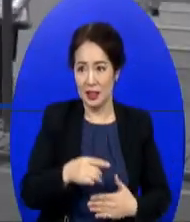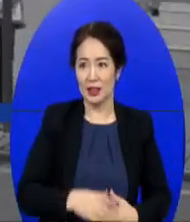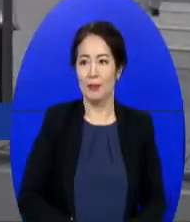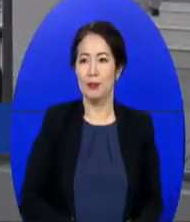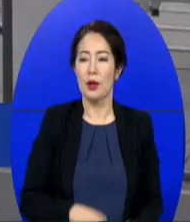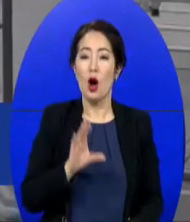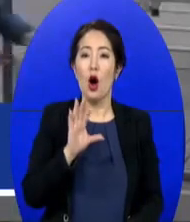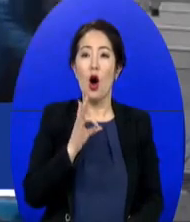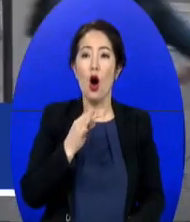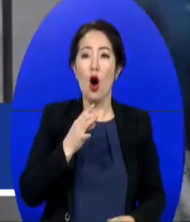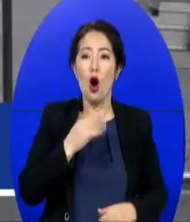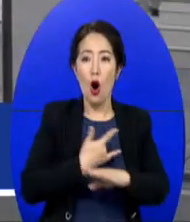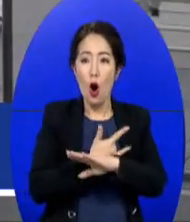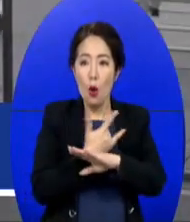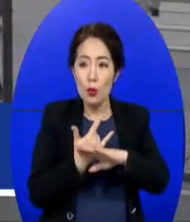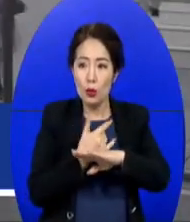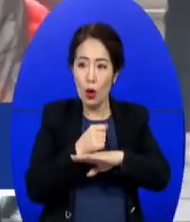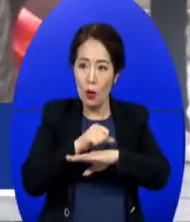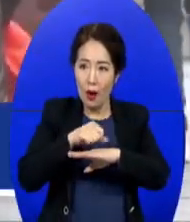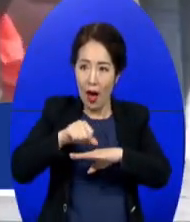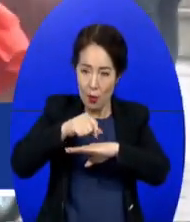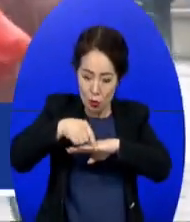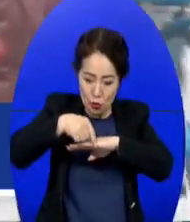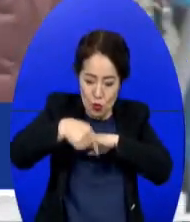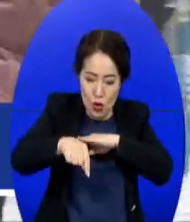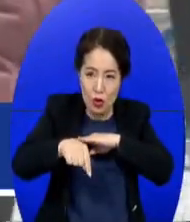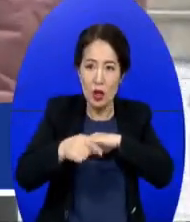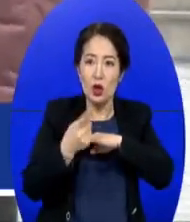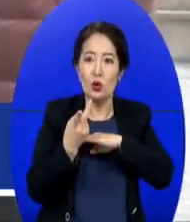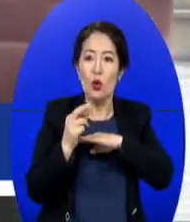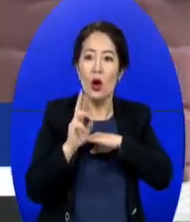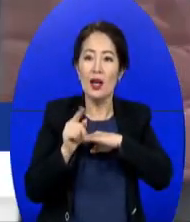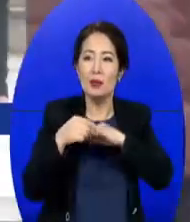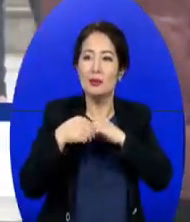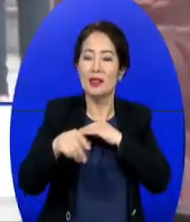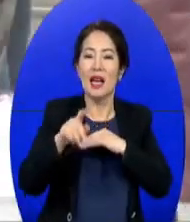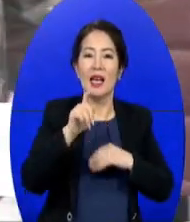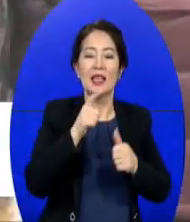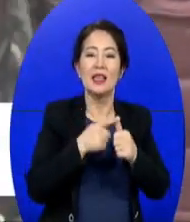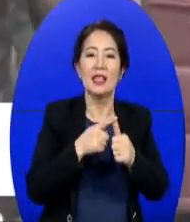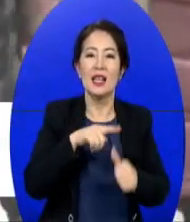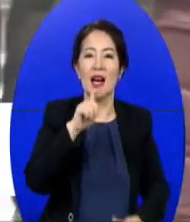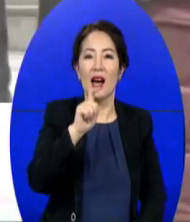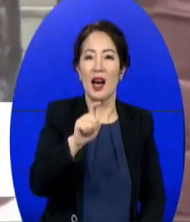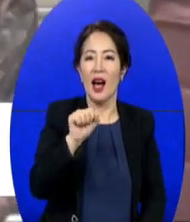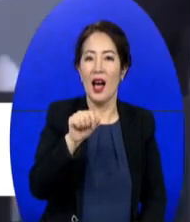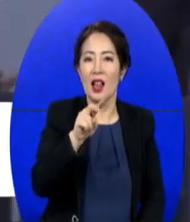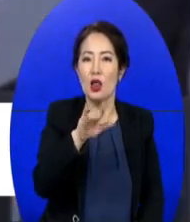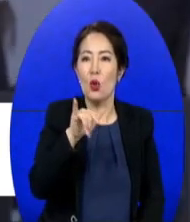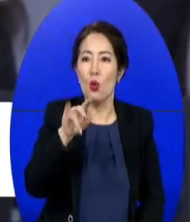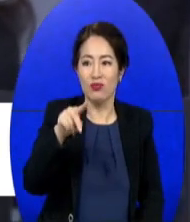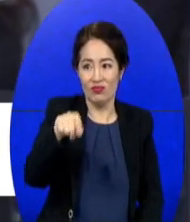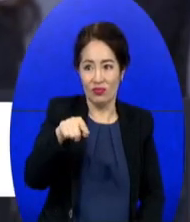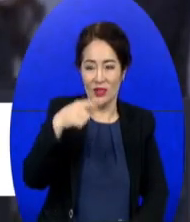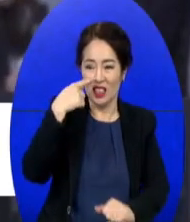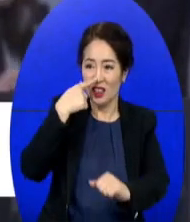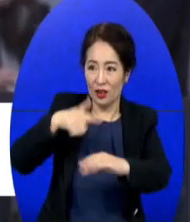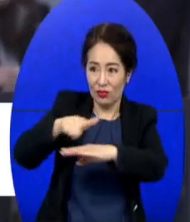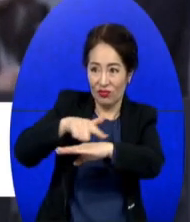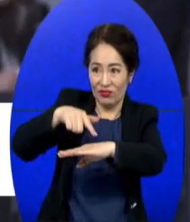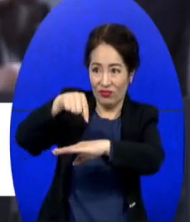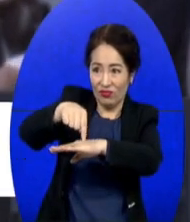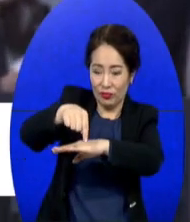Өмнөгов аймгийн Гашуу Сухат Момттой хил залгай 120 км-ийн цаана байрлах Халиун гэдэг газарт шинэ коронавирусын 2 тохиолдол бүртгэгдсэн